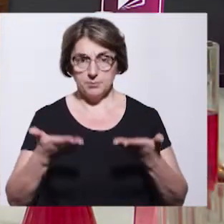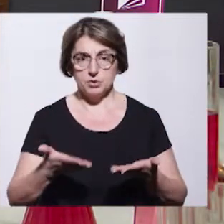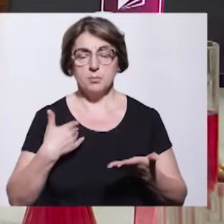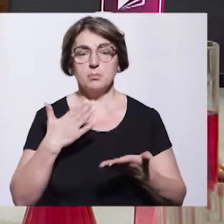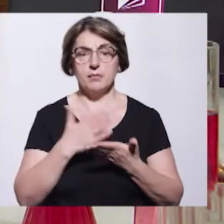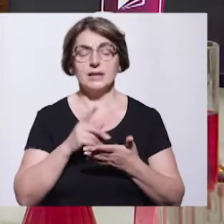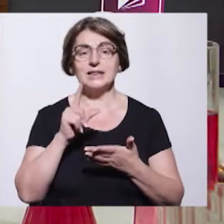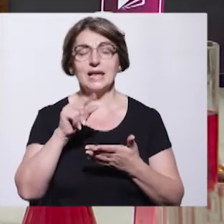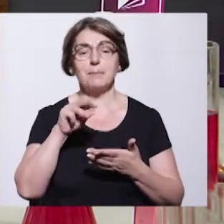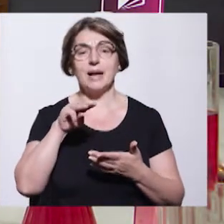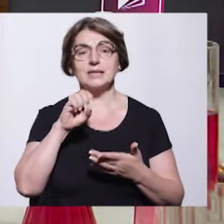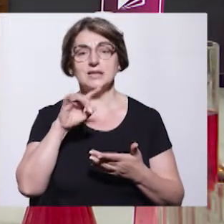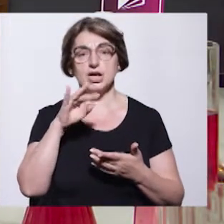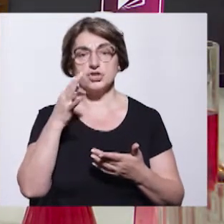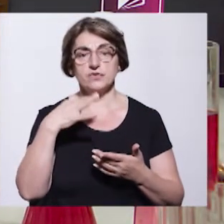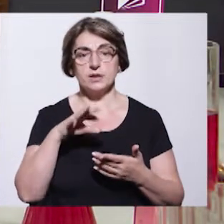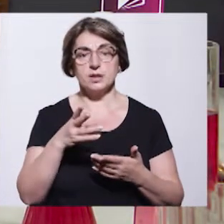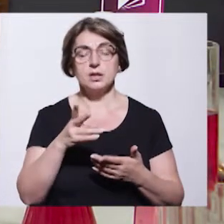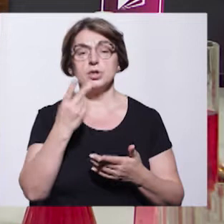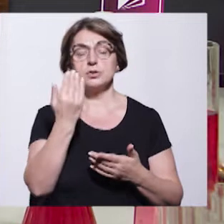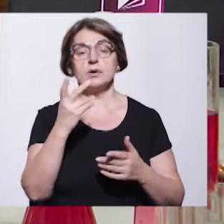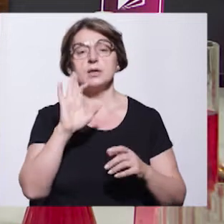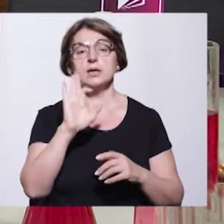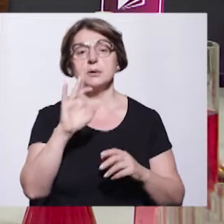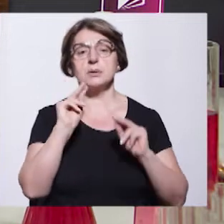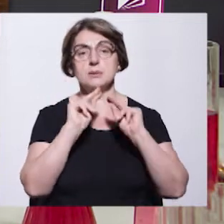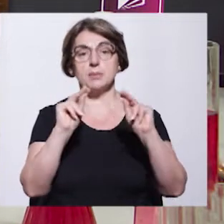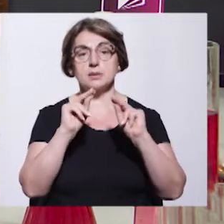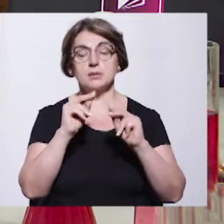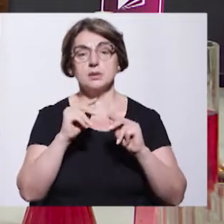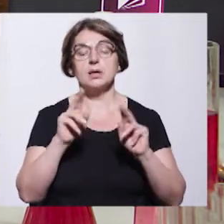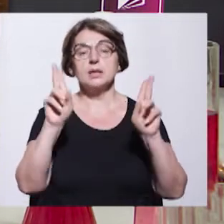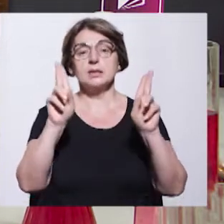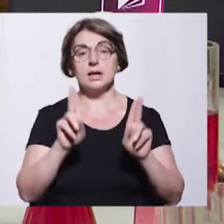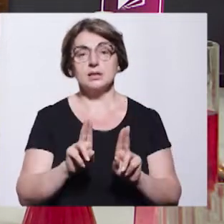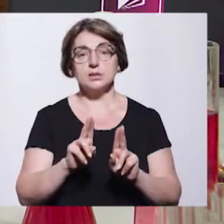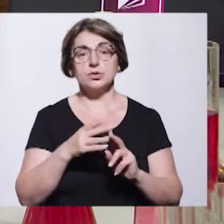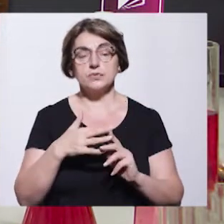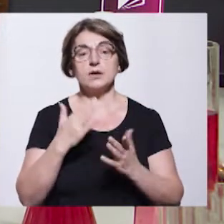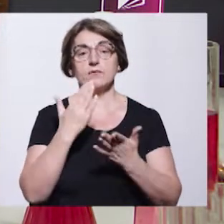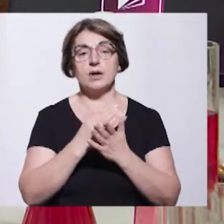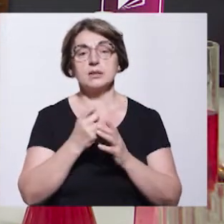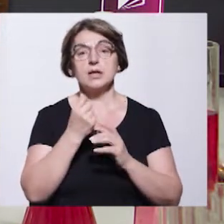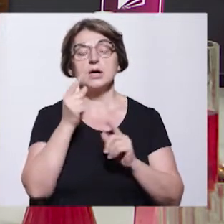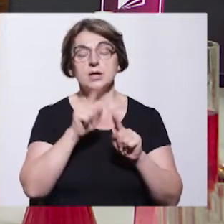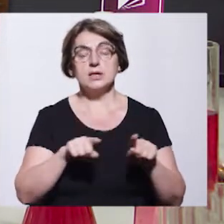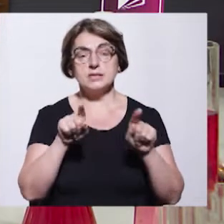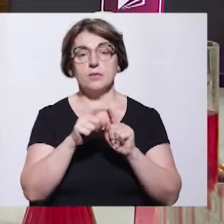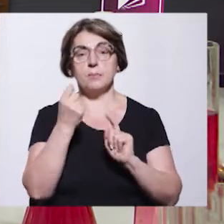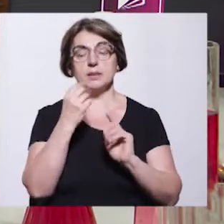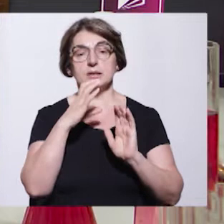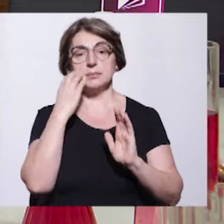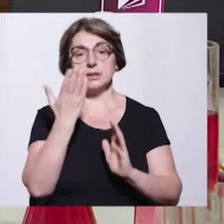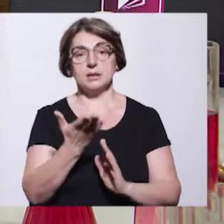გამარჯობათ, მე ვარ თეა მათითაიშვილი, თქვენი ქიმიის მასწავლებელი და ტრადიციულად ჩვენ ვიმყოფებით ისევ